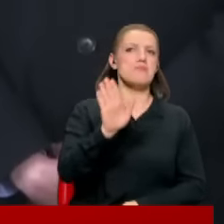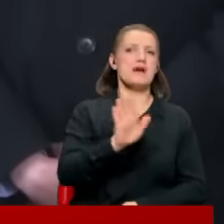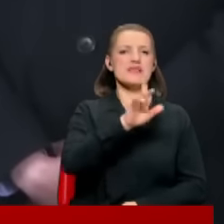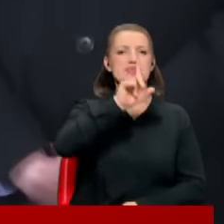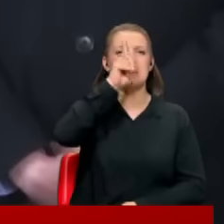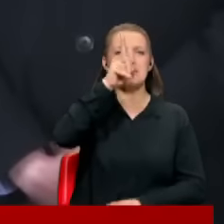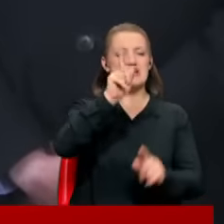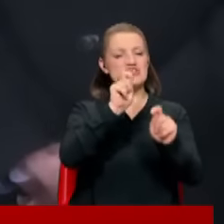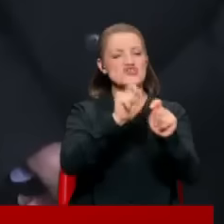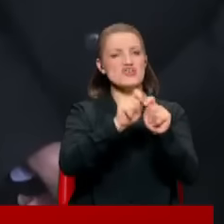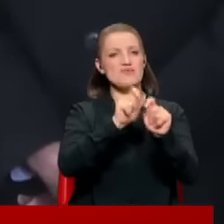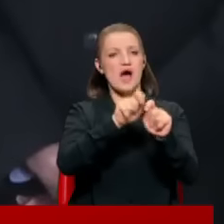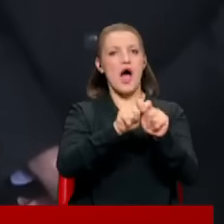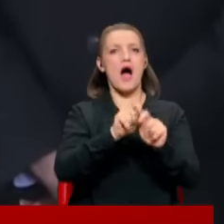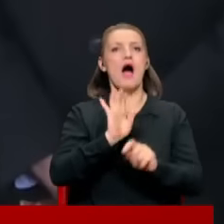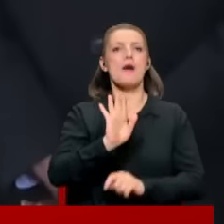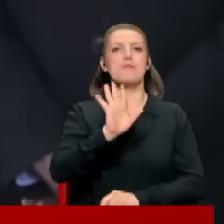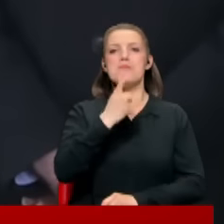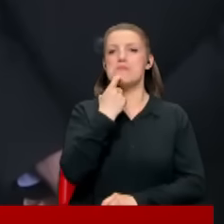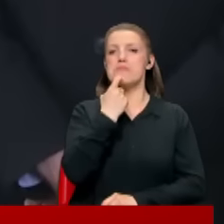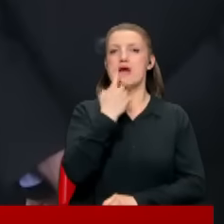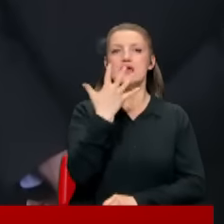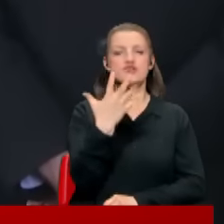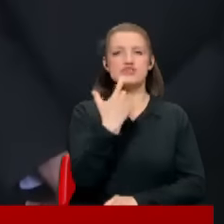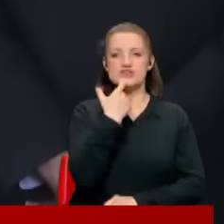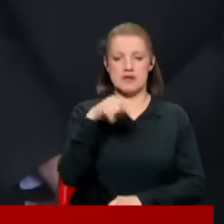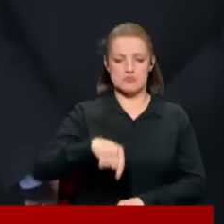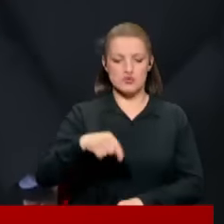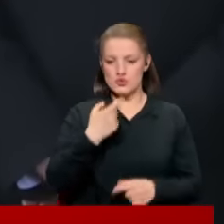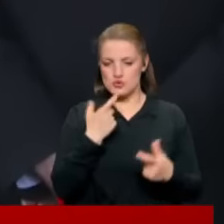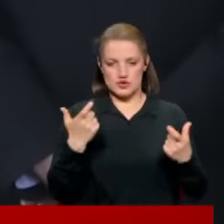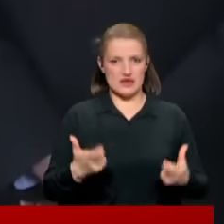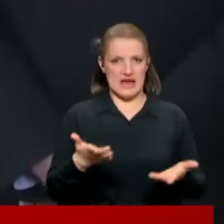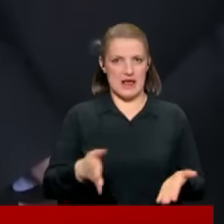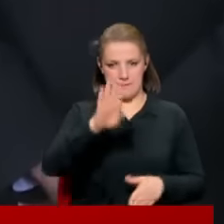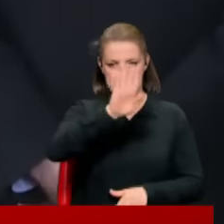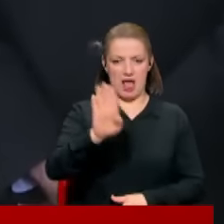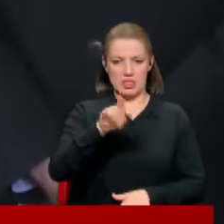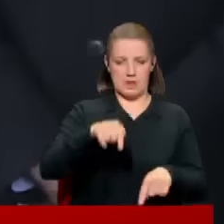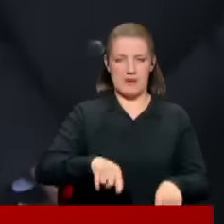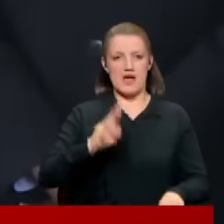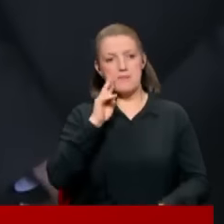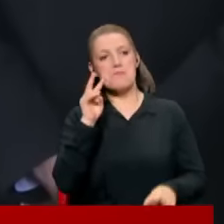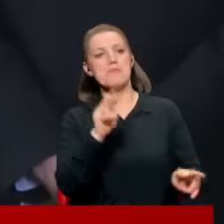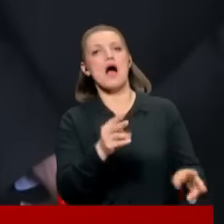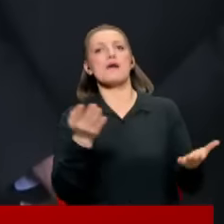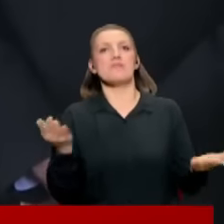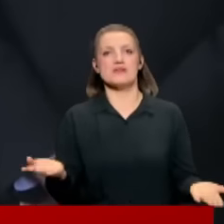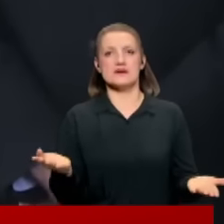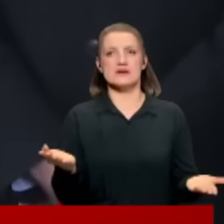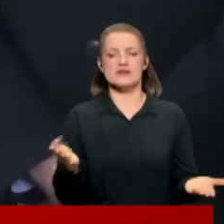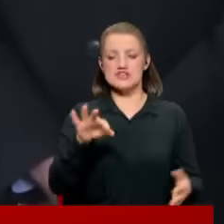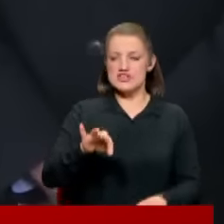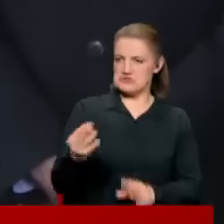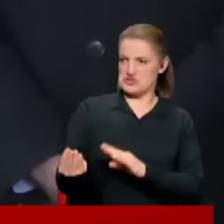tek bir çivi çakmadılar. 5 yıldır bu şehre, Maltepe'ye dönüp bakmadın.